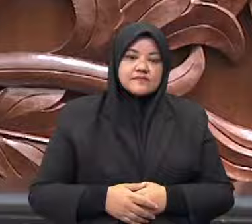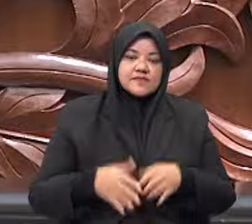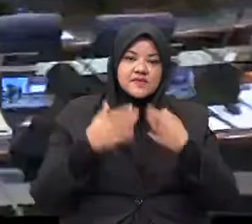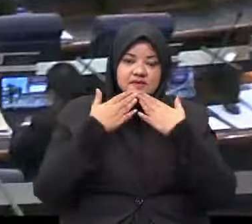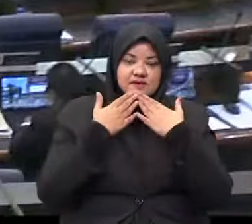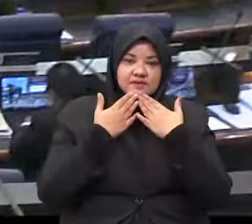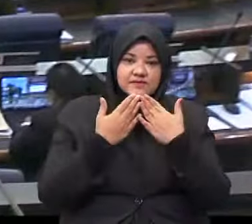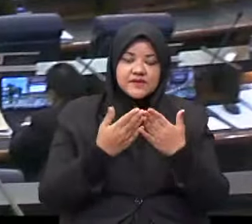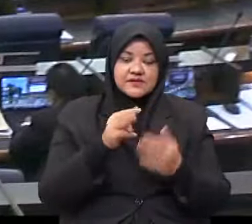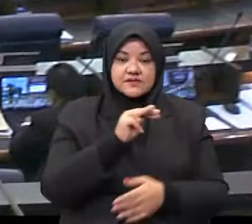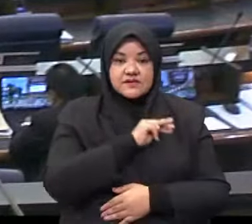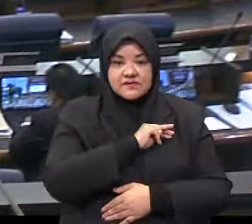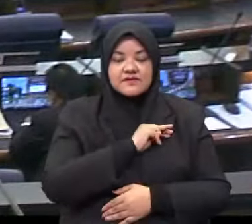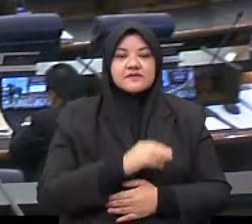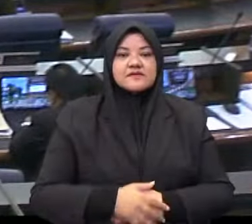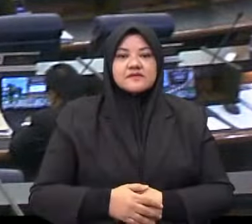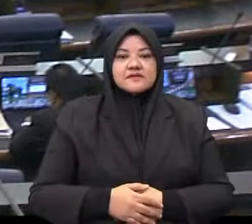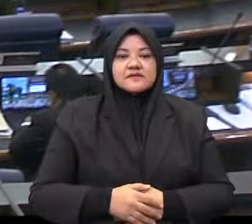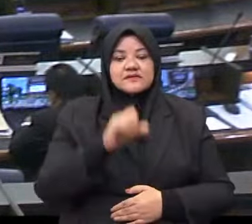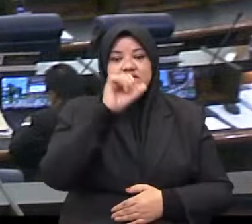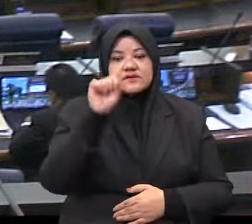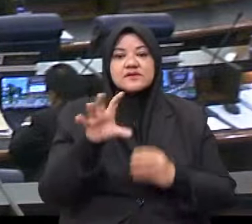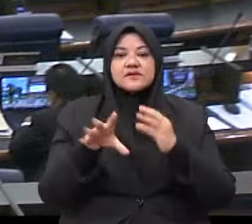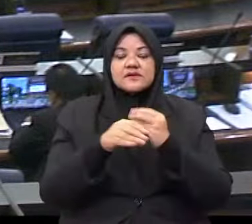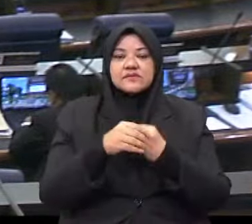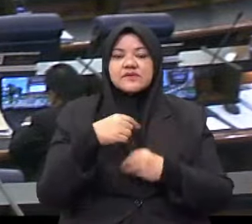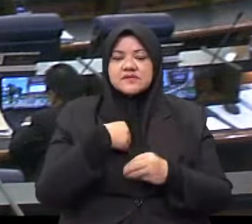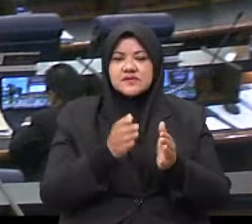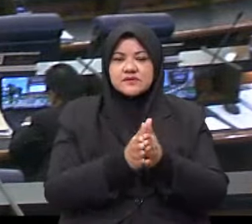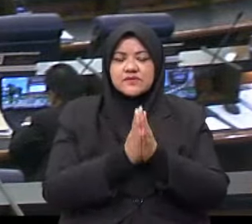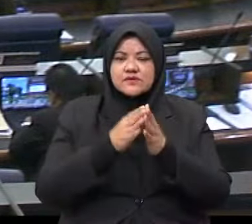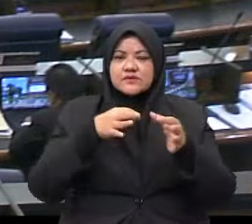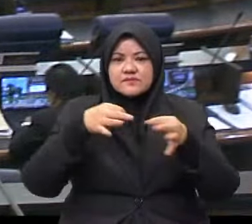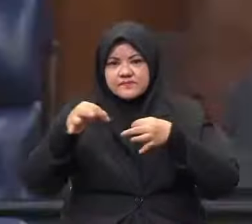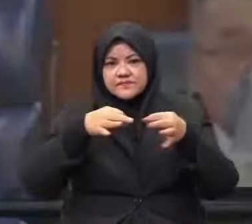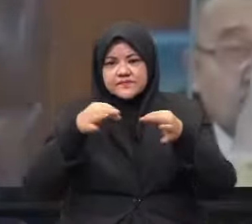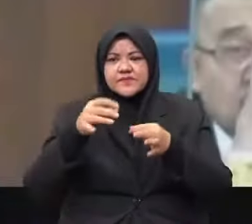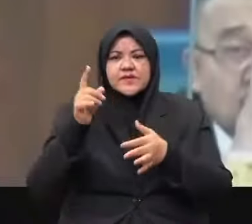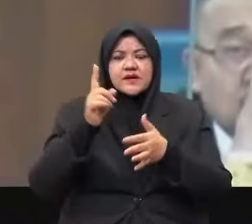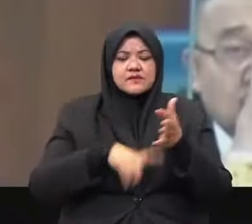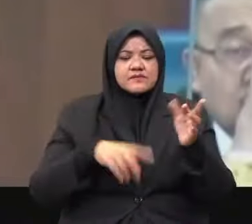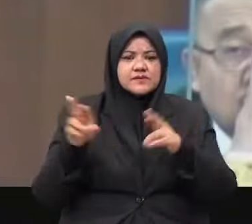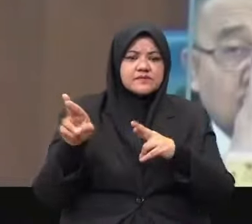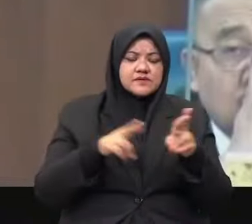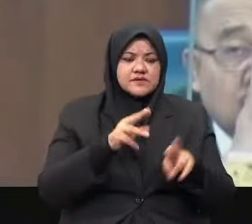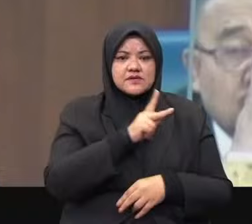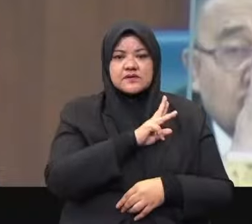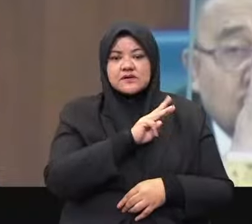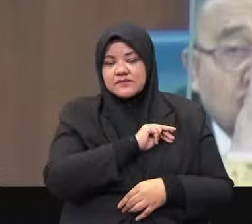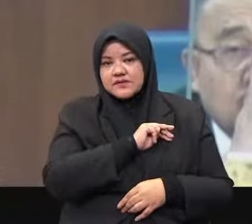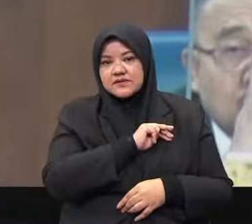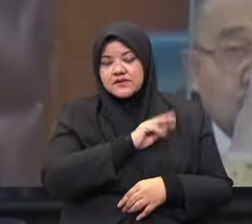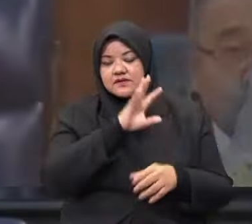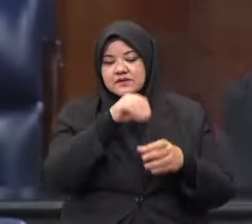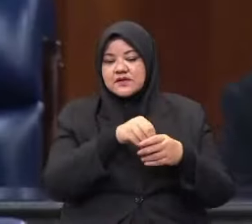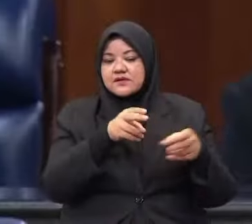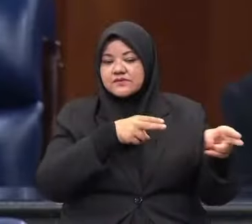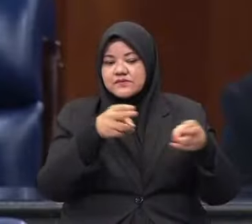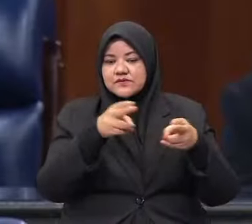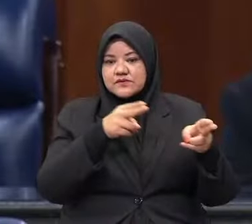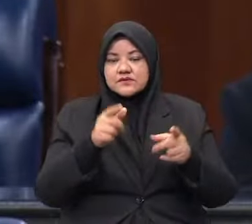Terima kasih, Menteri. Soalan tambahan saya mohon penjelasan, apakah perancangan kementerian dalam